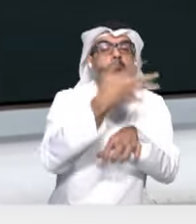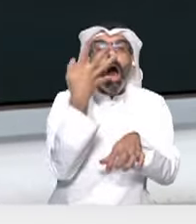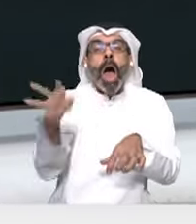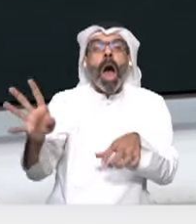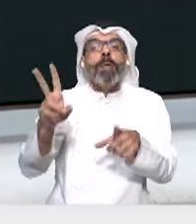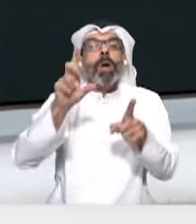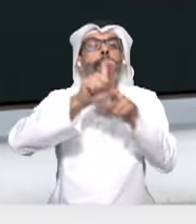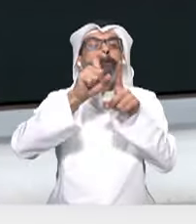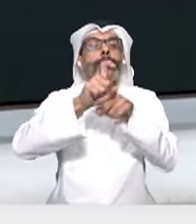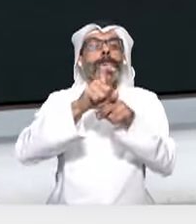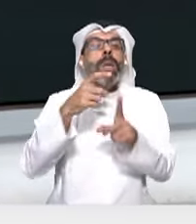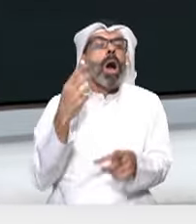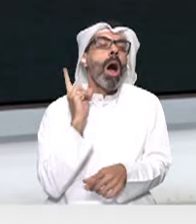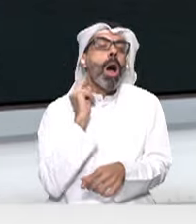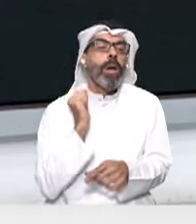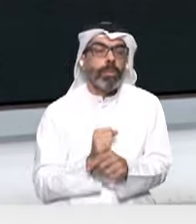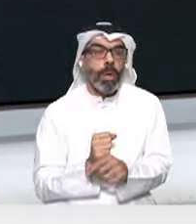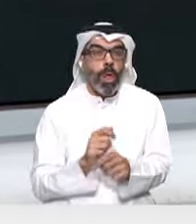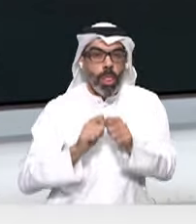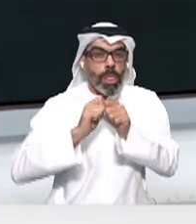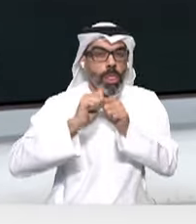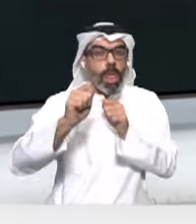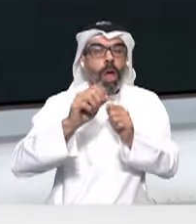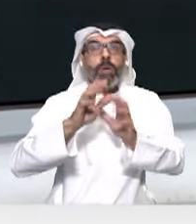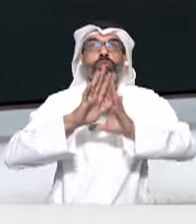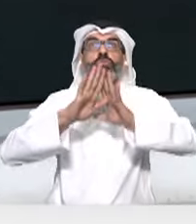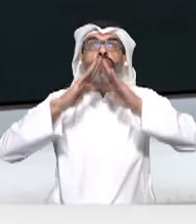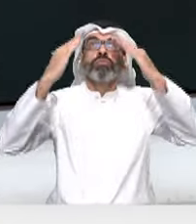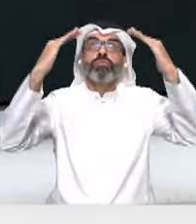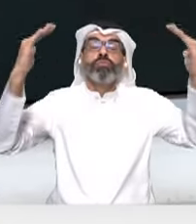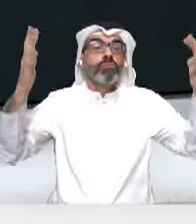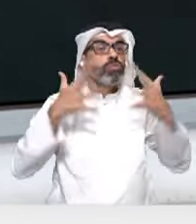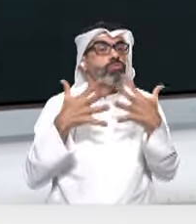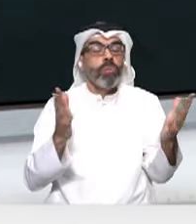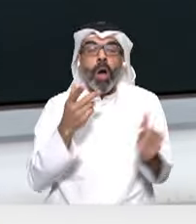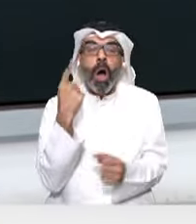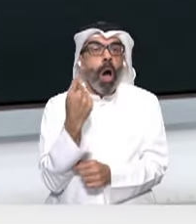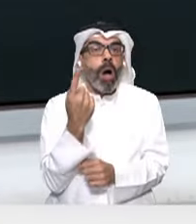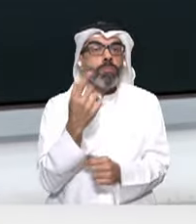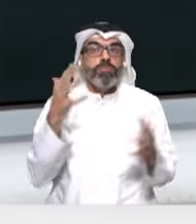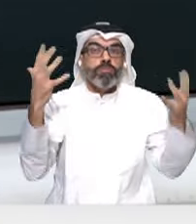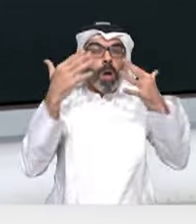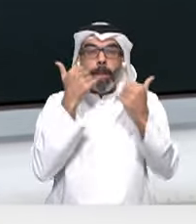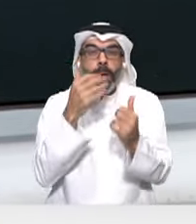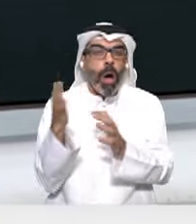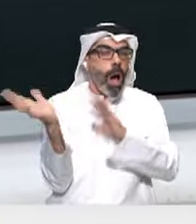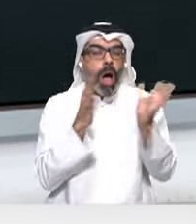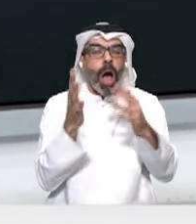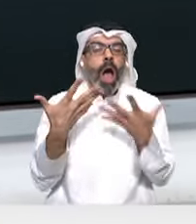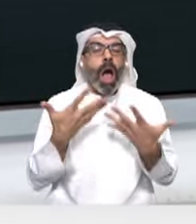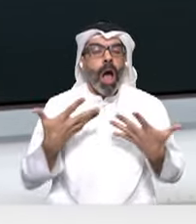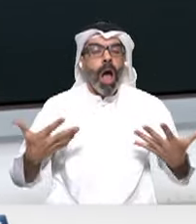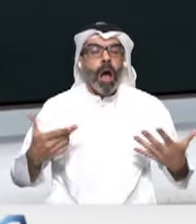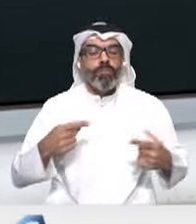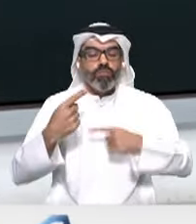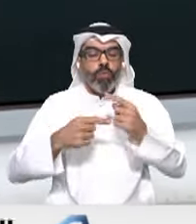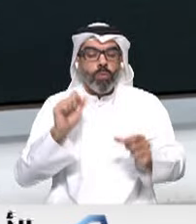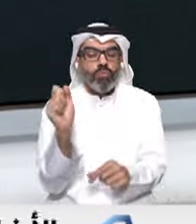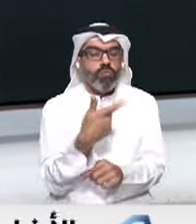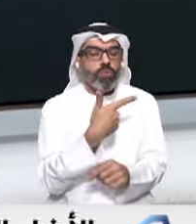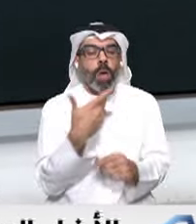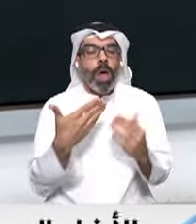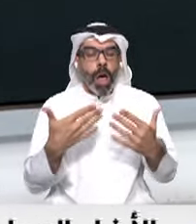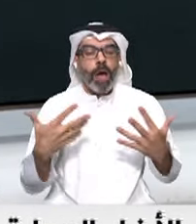ممتازه اكثر من 12 ك سما صافيه الوضعيه هذا راح تستمر ويانا لعده ايام والهواء خفيف الى معتدل السرعه بوجه